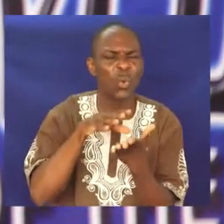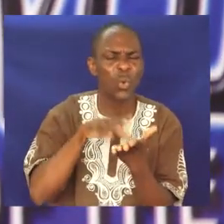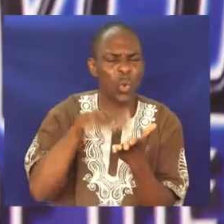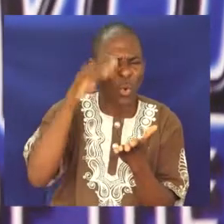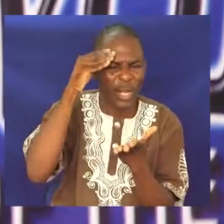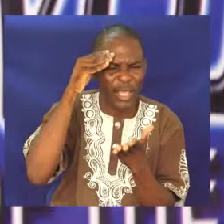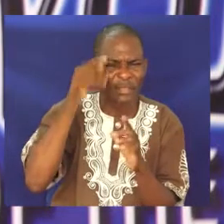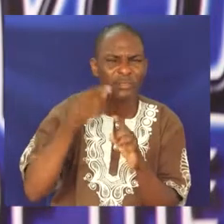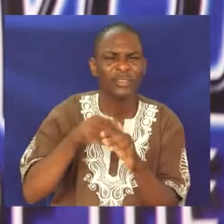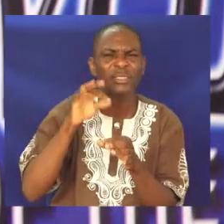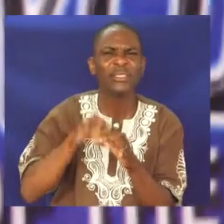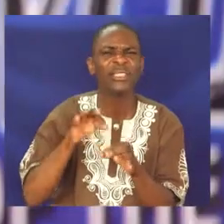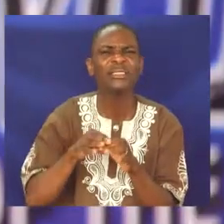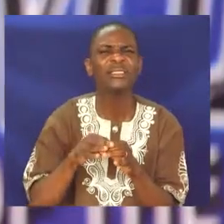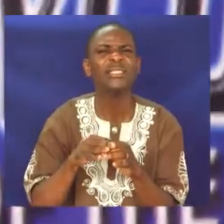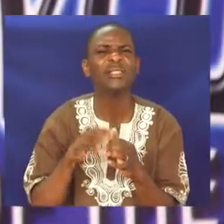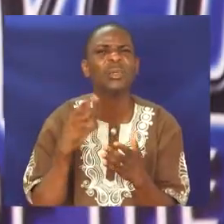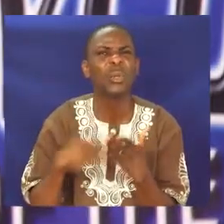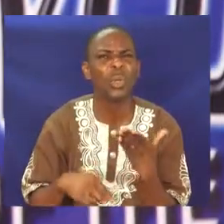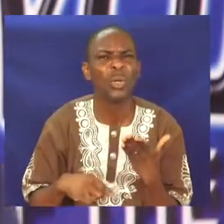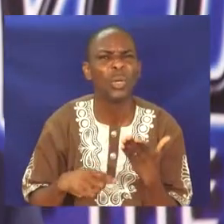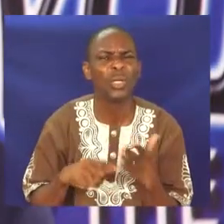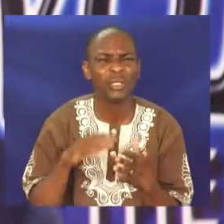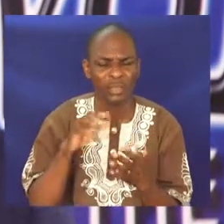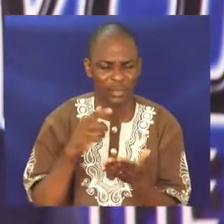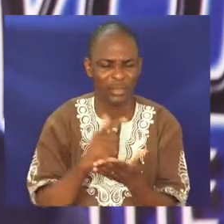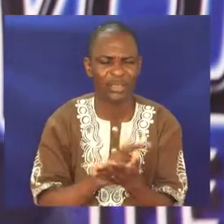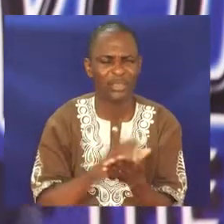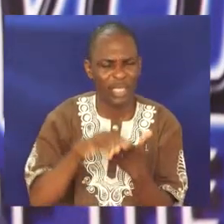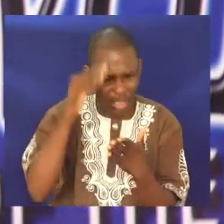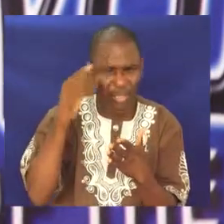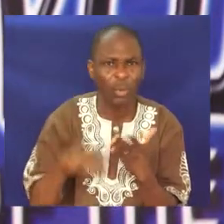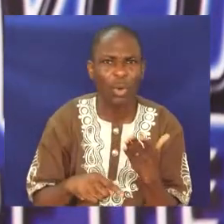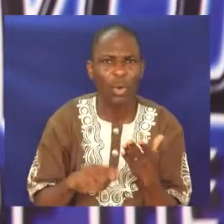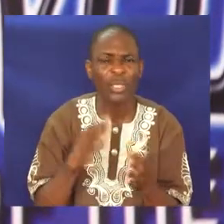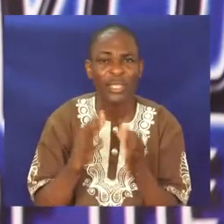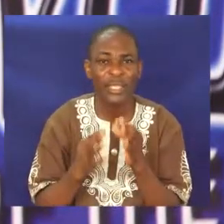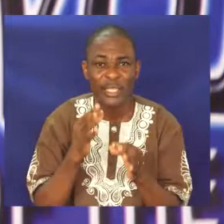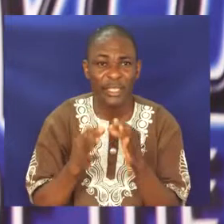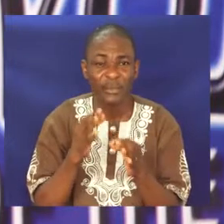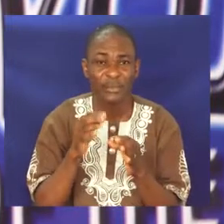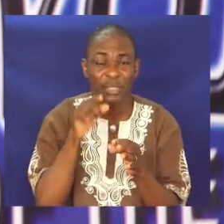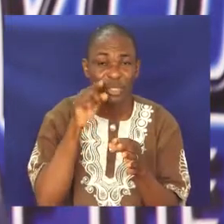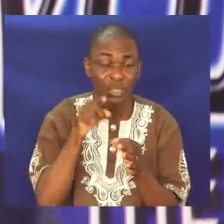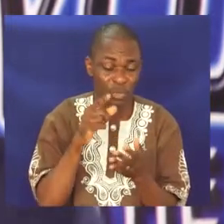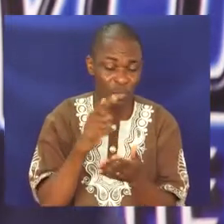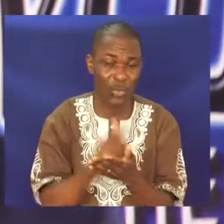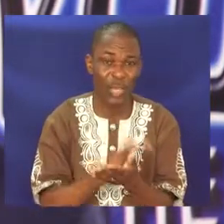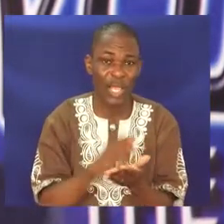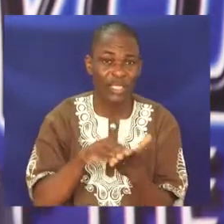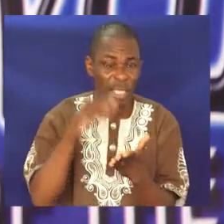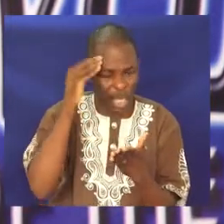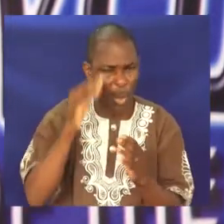mu so wo nyamsua bibi e wo mu dia ani ye anopai me ne wo e be che asem ba ko ani